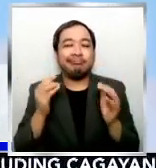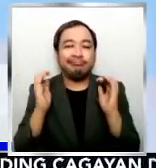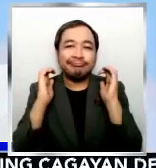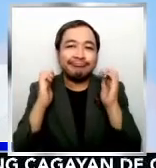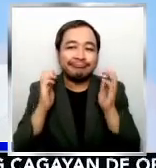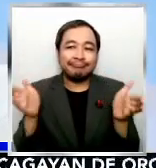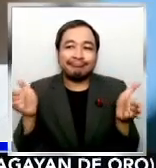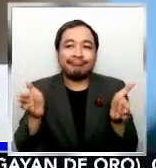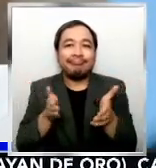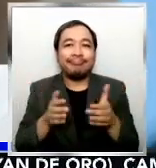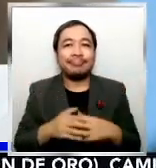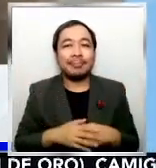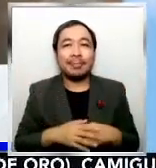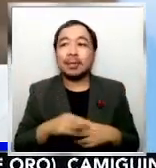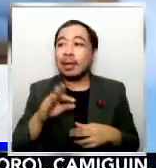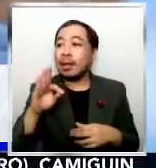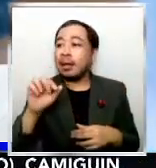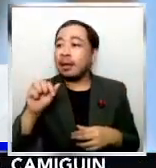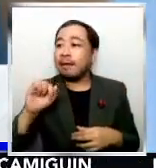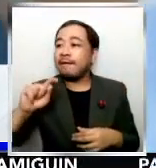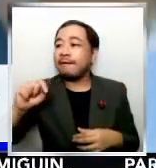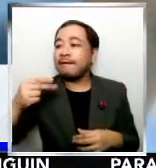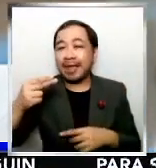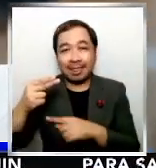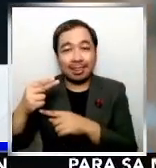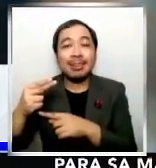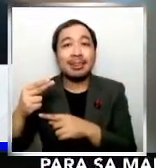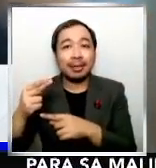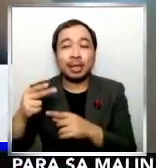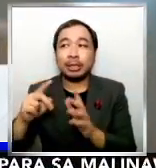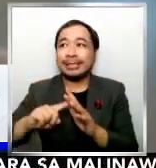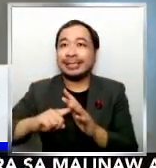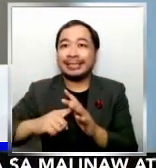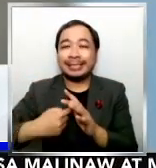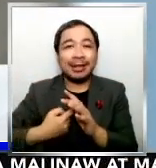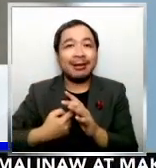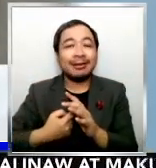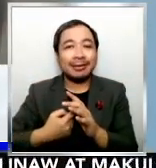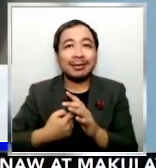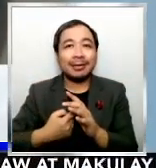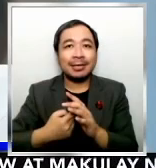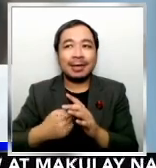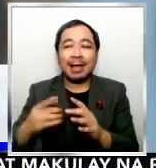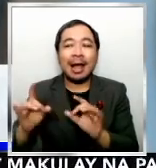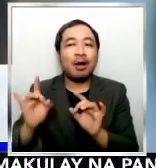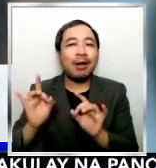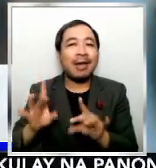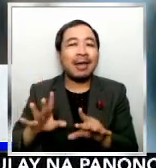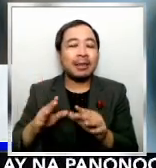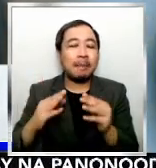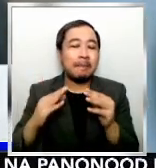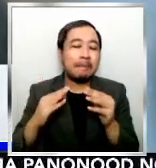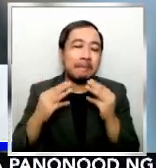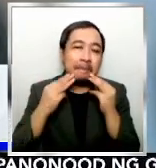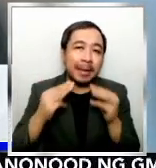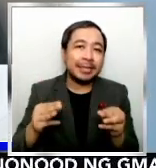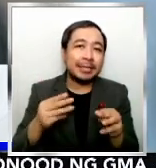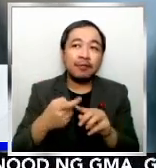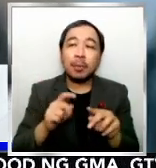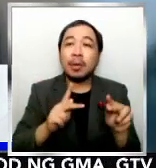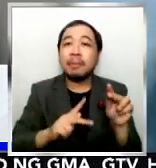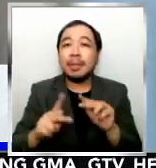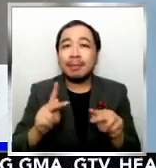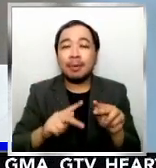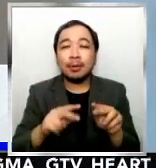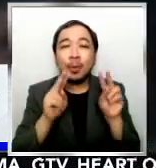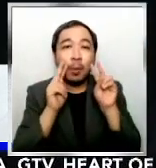Si Faith Da Silva, nagsisimula na raw makakuha ng hate messages mula sa mga manunood ng Las Hermanas.